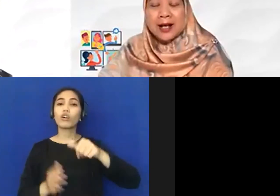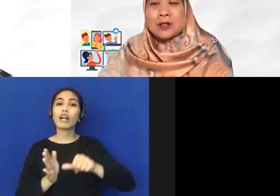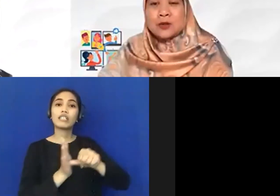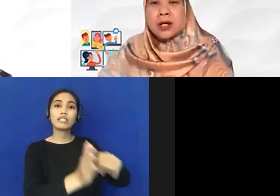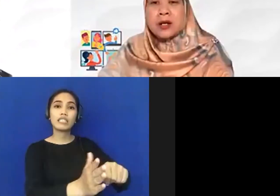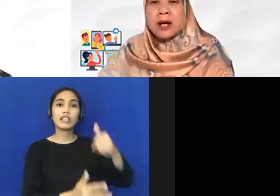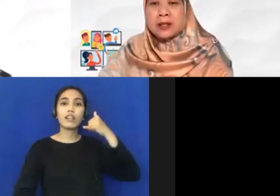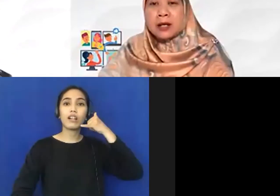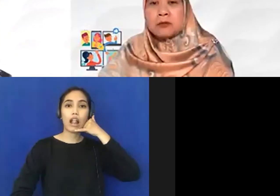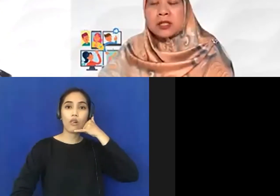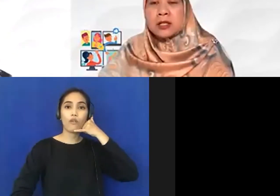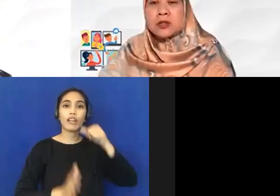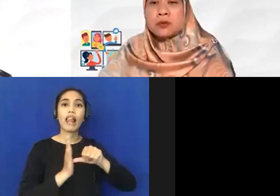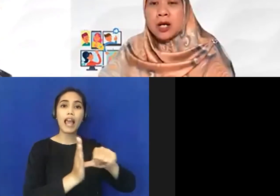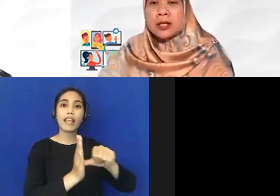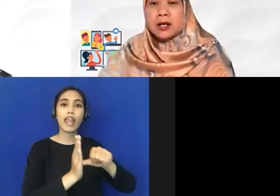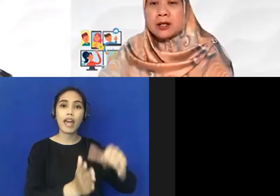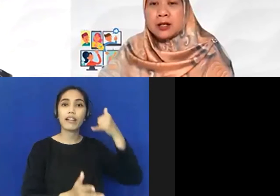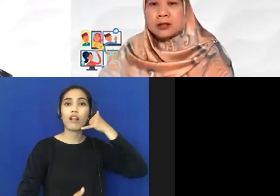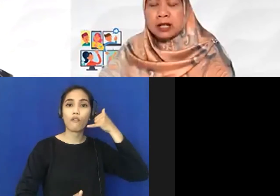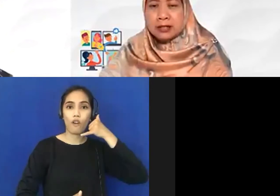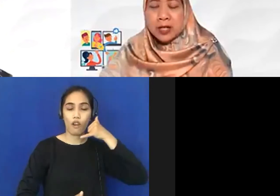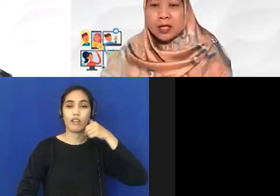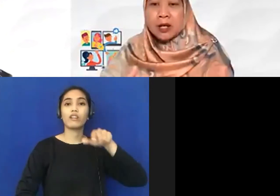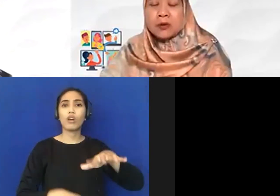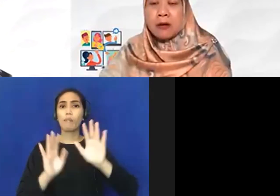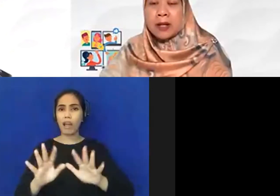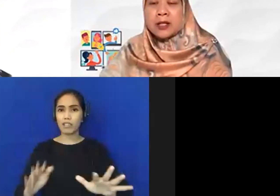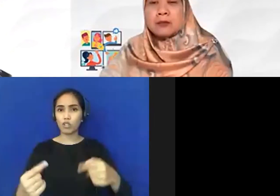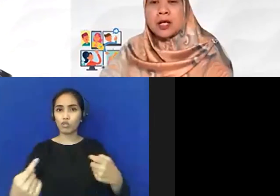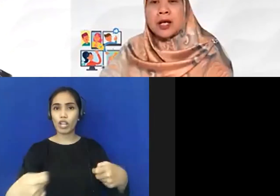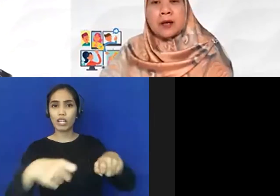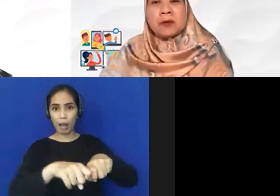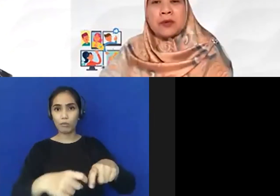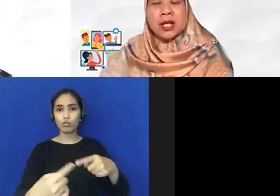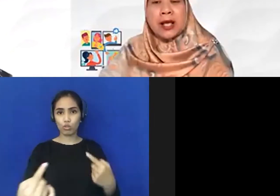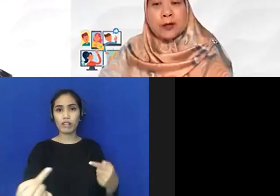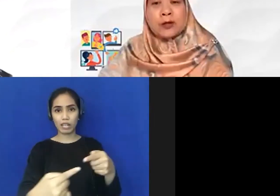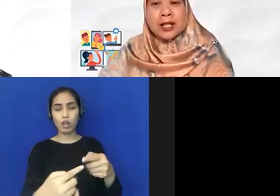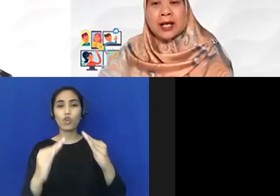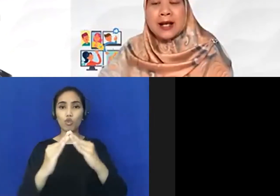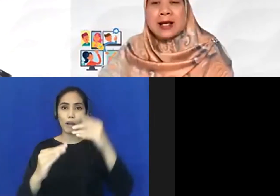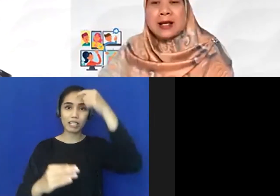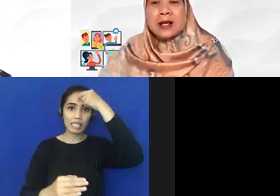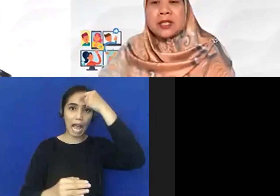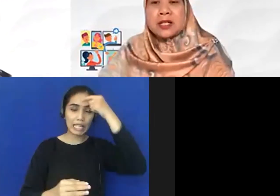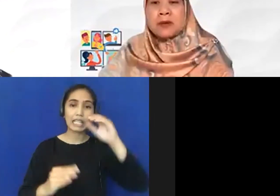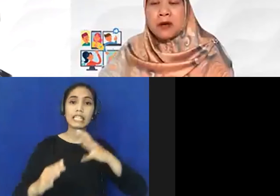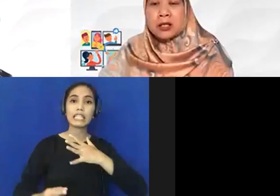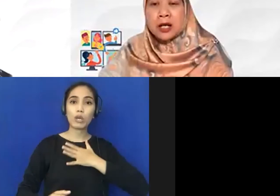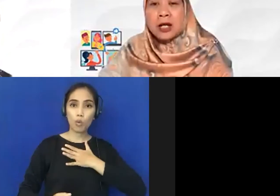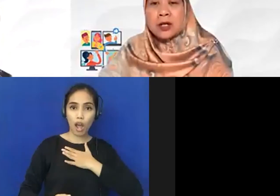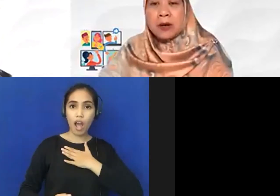hotline ya. Sudah ada banyak rumah sakit jiwa yang tadi juga saya baru rapat dengan mereka yang mempunyai layanan hotline ya, yang